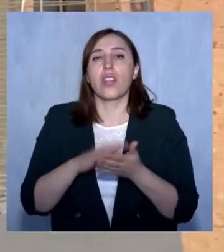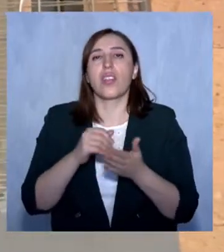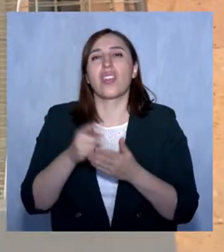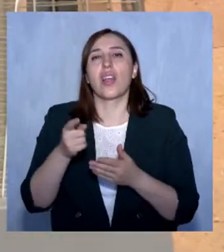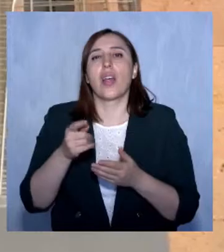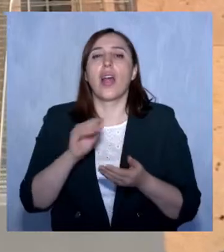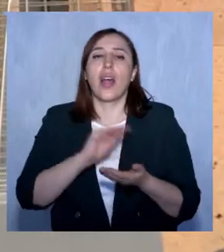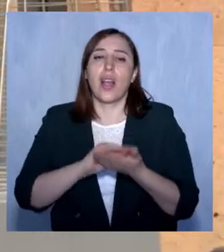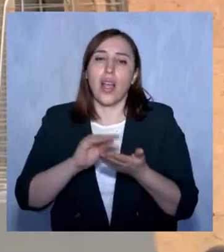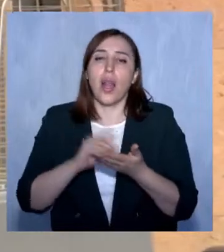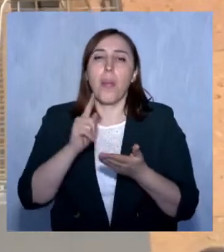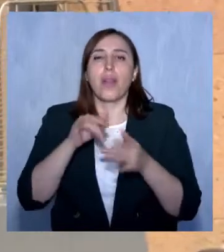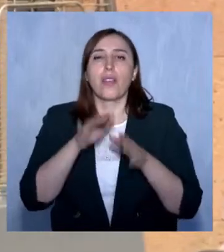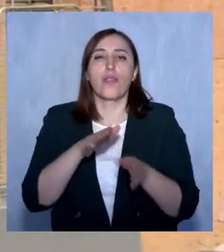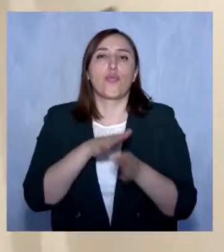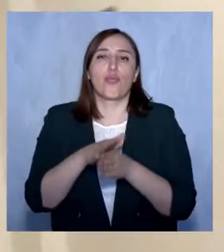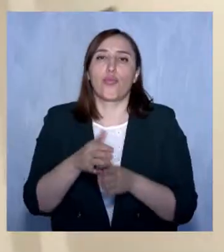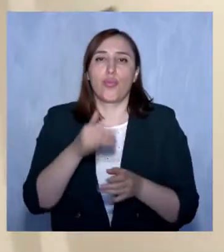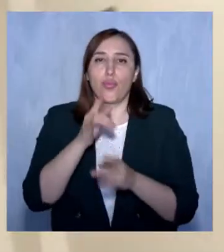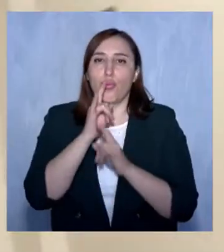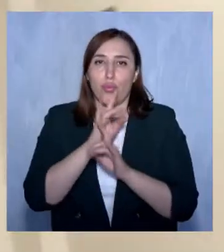վրա մնացած որոշումը կդարնա։